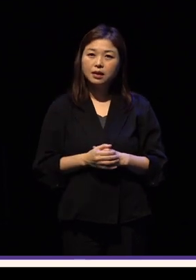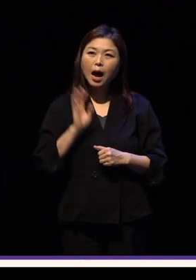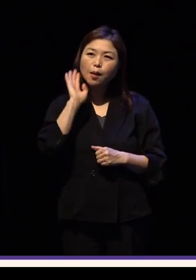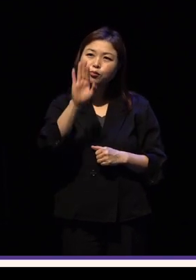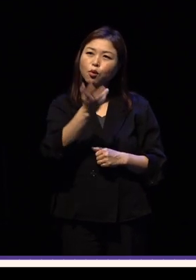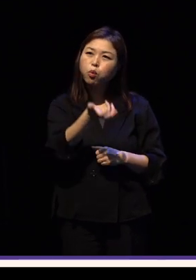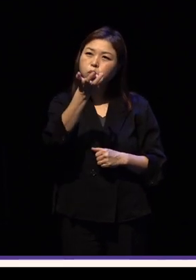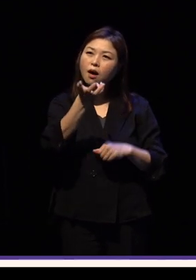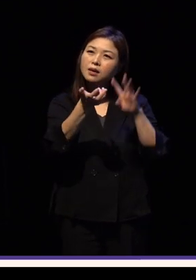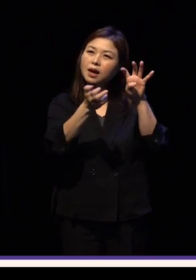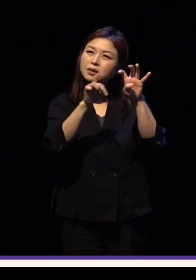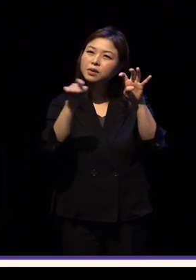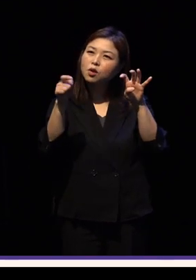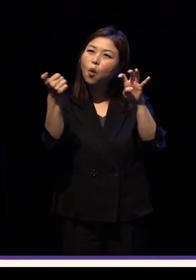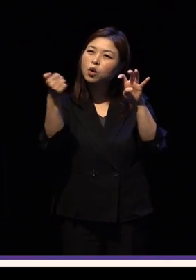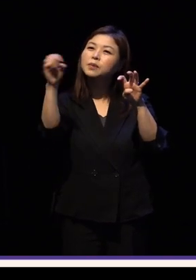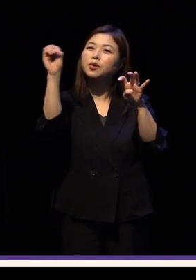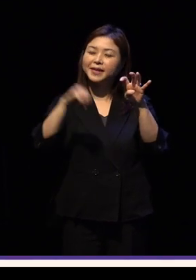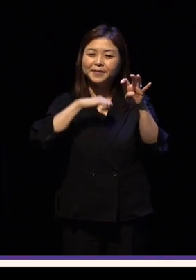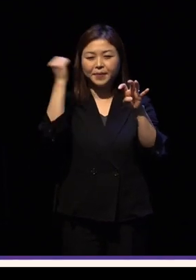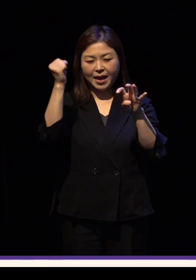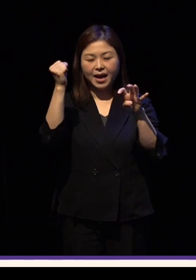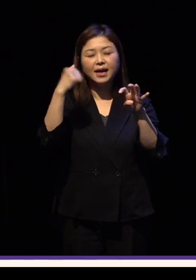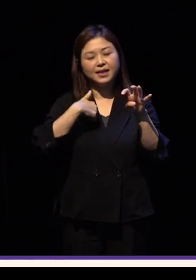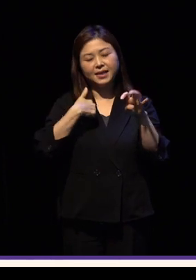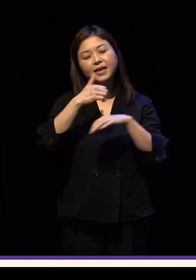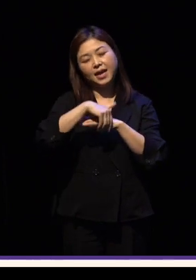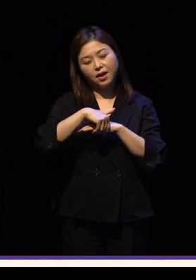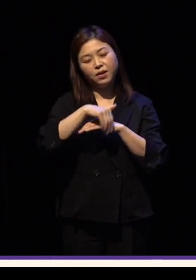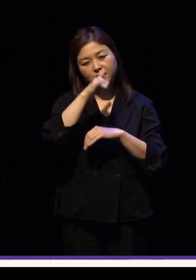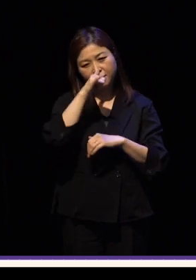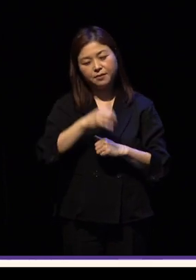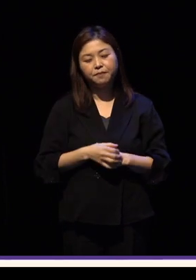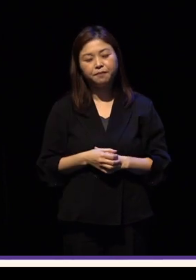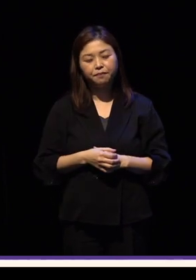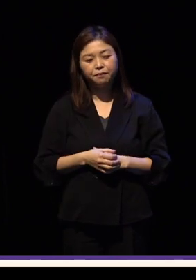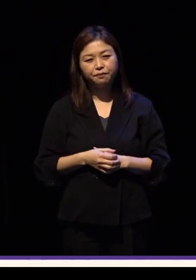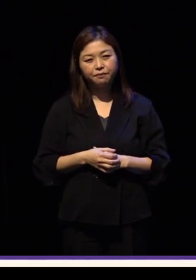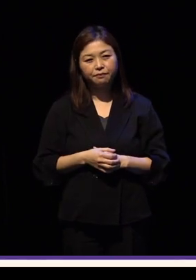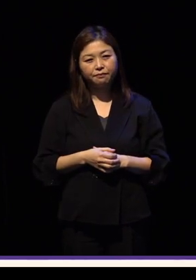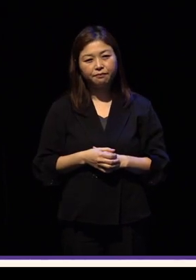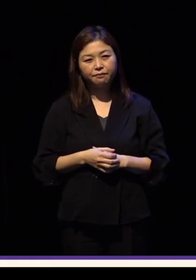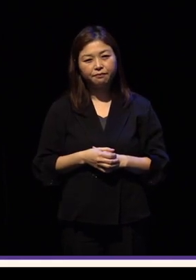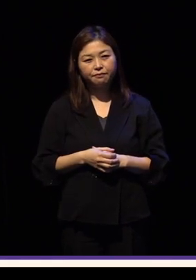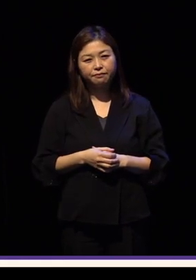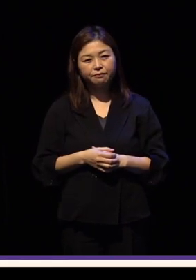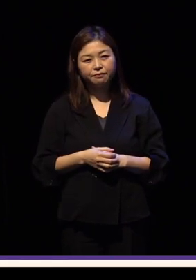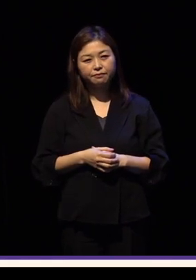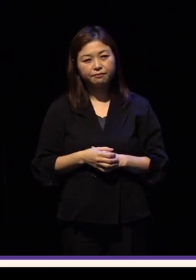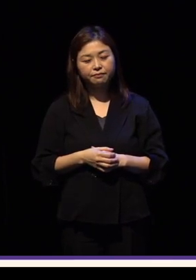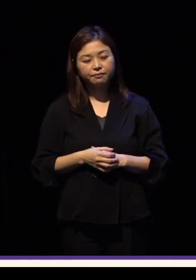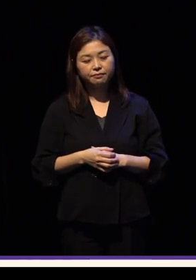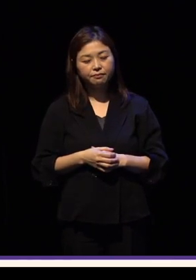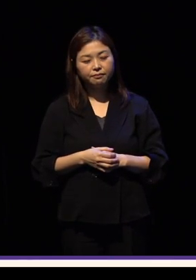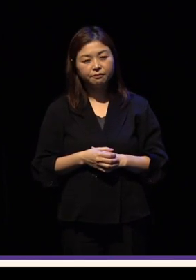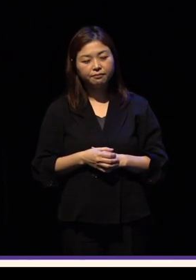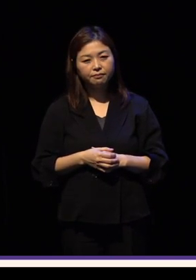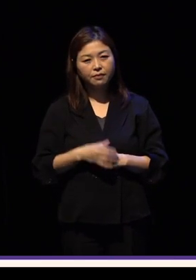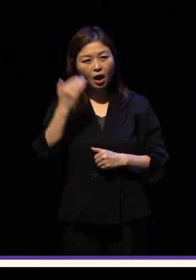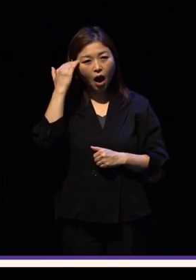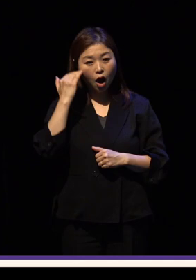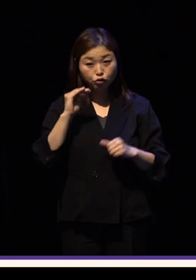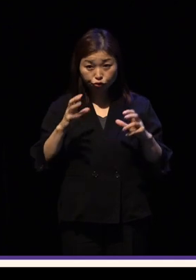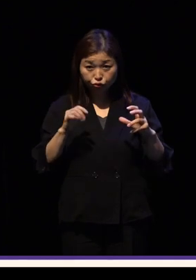40-50%는 가야 된다 하는 게 저의 생각입니다. 그런데 안타깝게도 우리나라 이